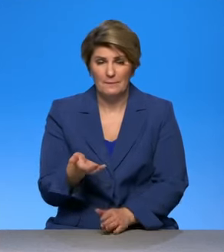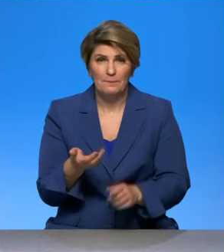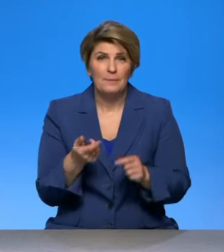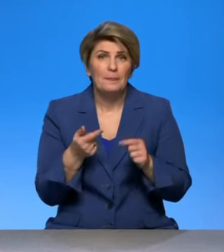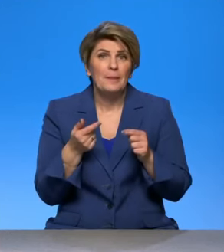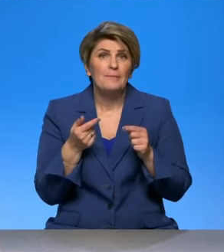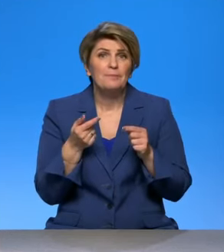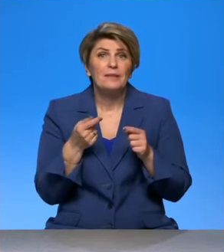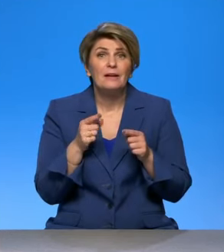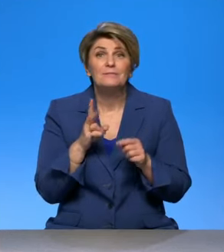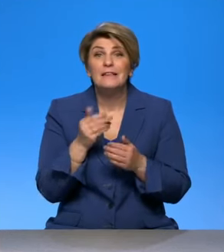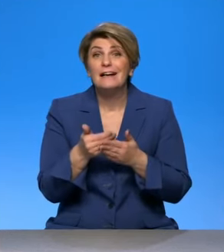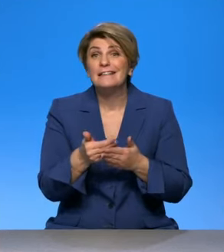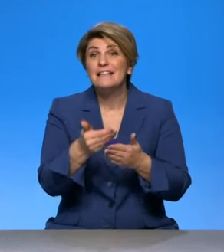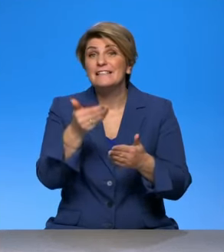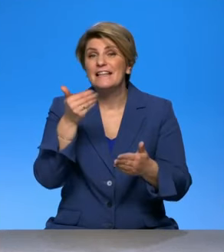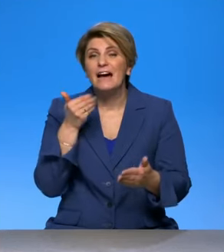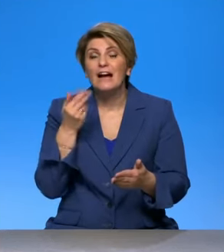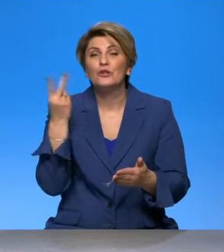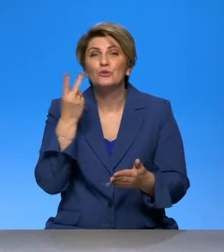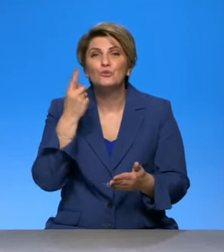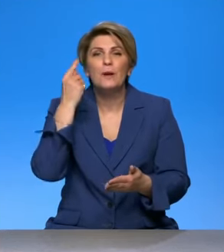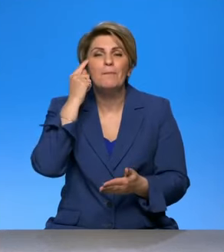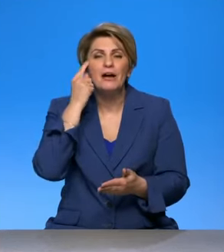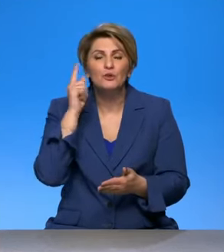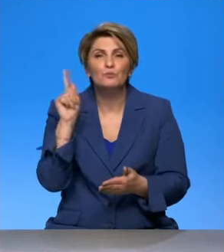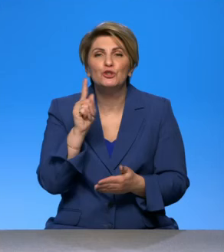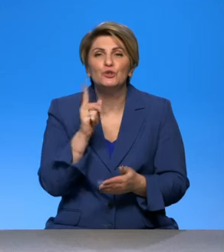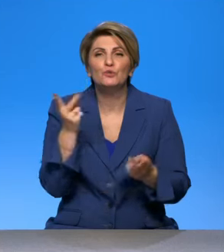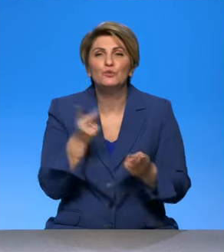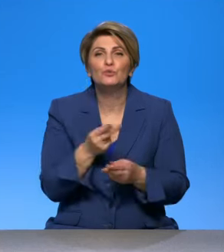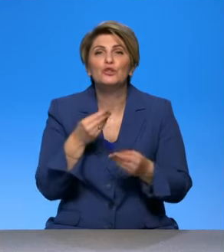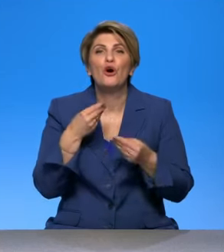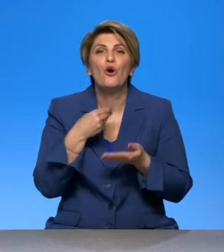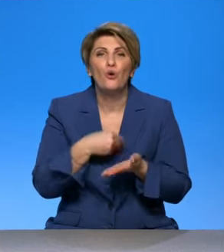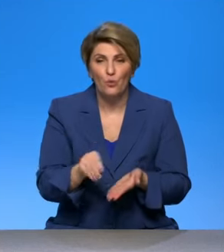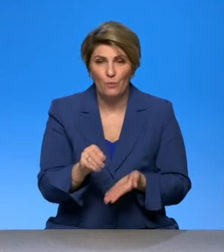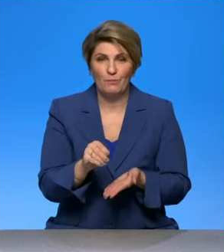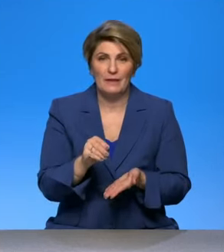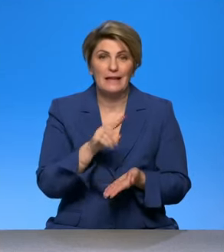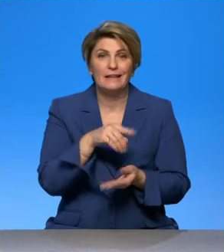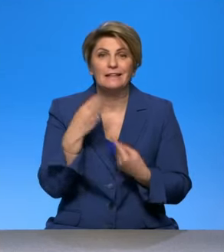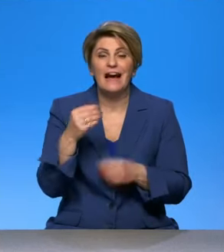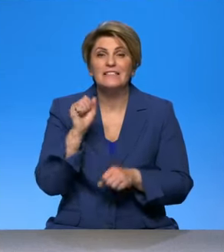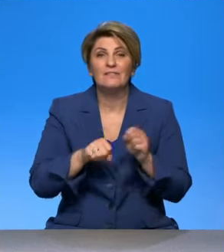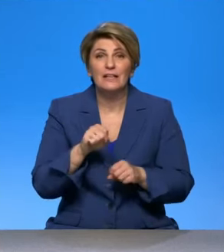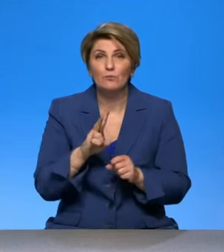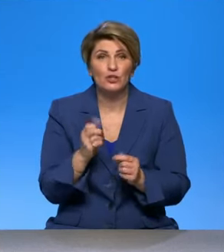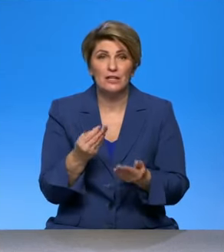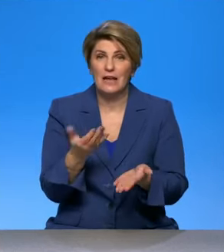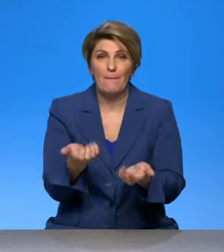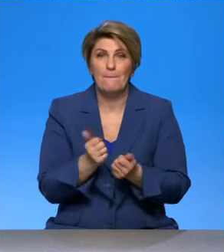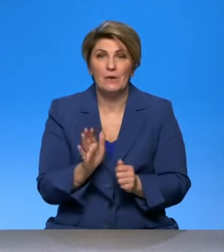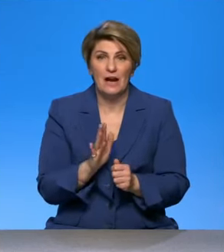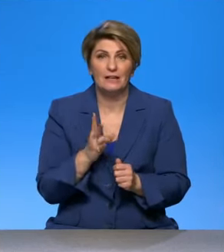еще раз, что заранее продумать, что надо будет купить, это поможет не брать ненужные кредиты. Ну вот смотрите, мы с